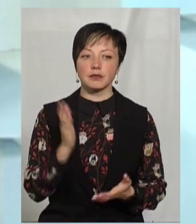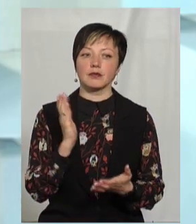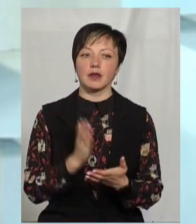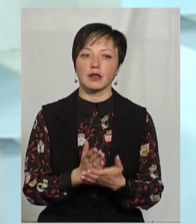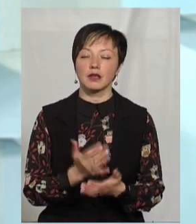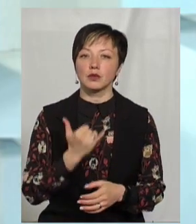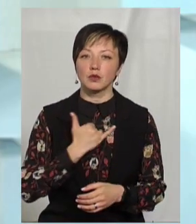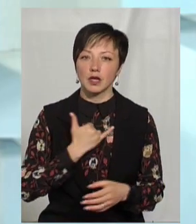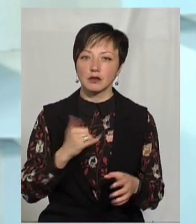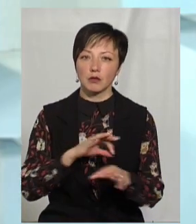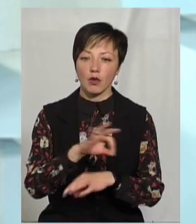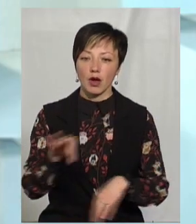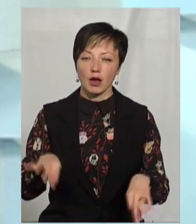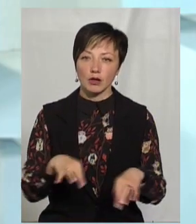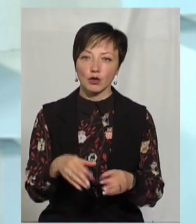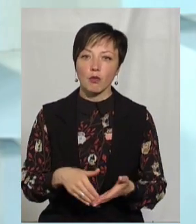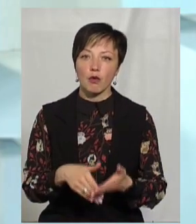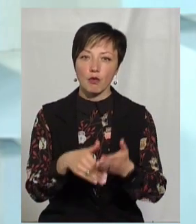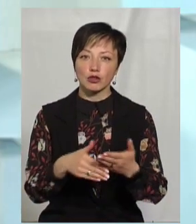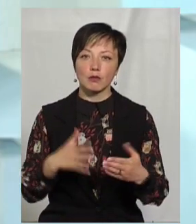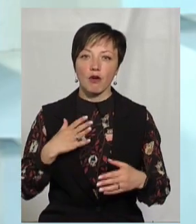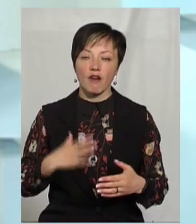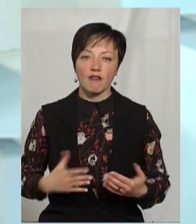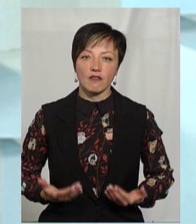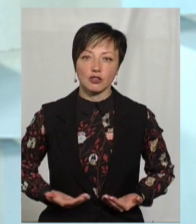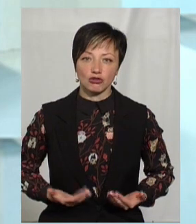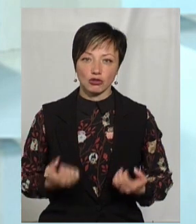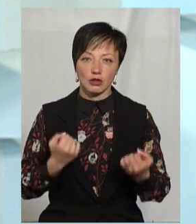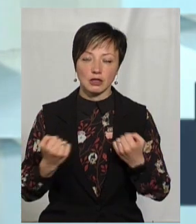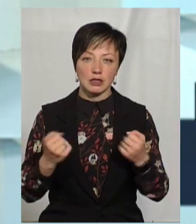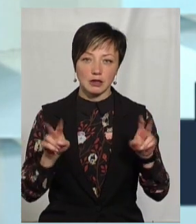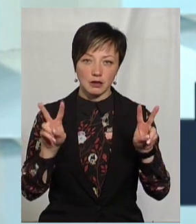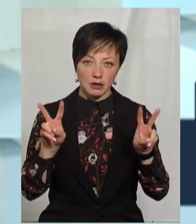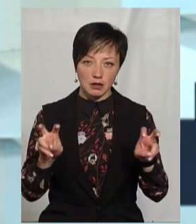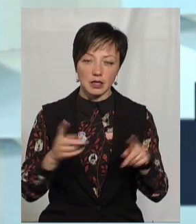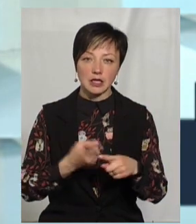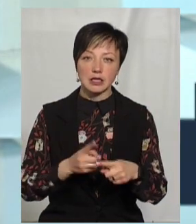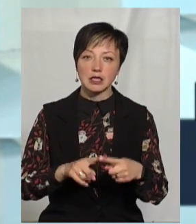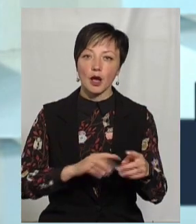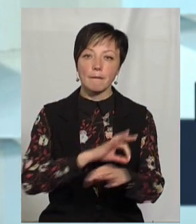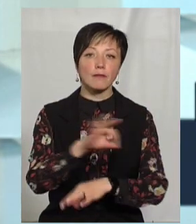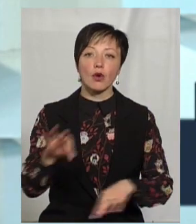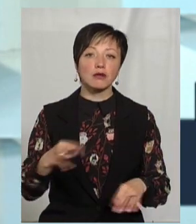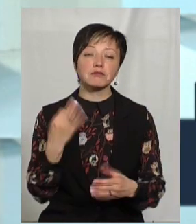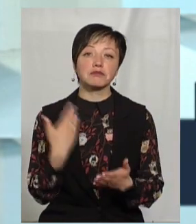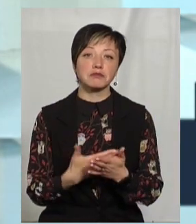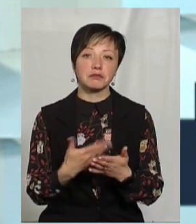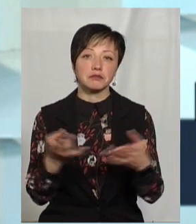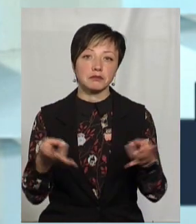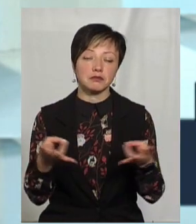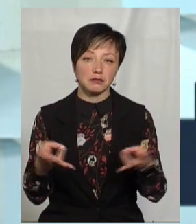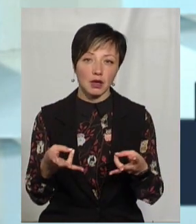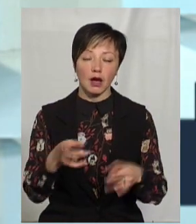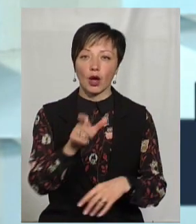нас проєкт «Допоможемо вижити». Цей проєкт, він має яку мету? Люди